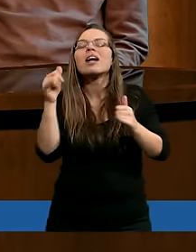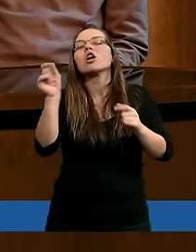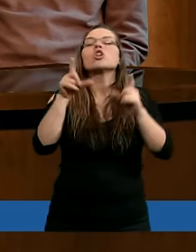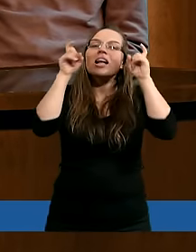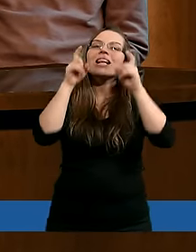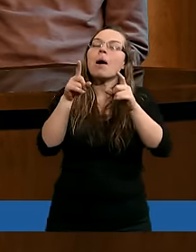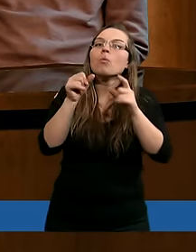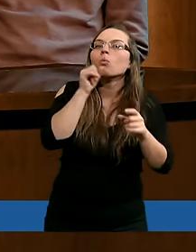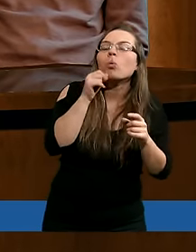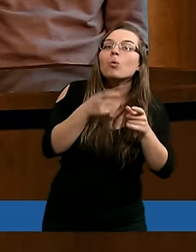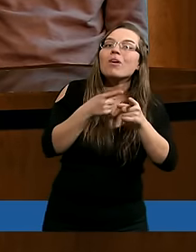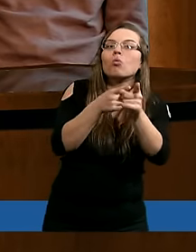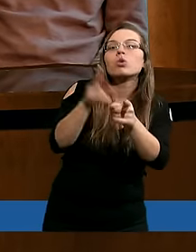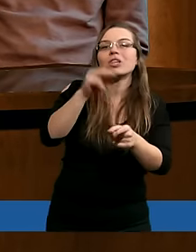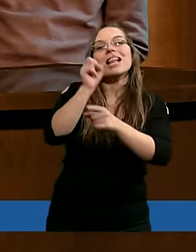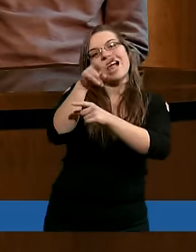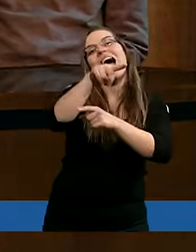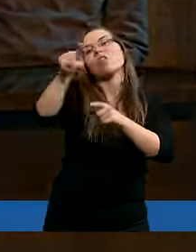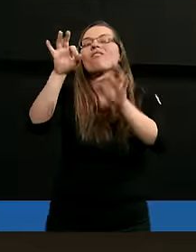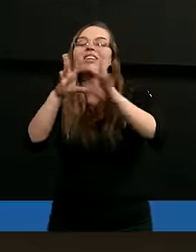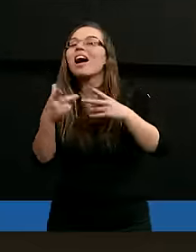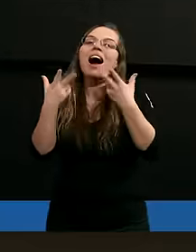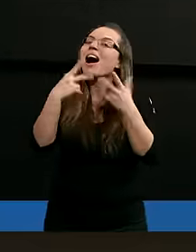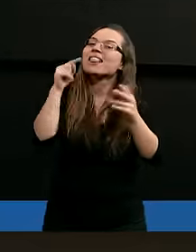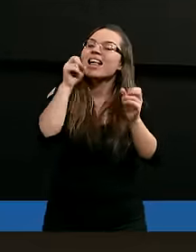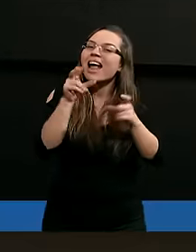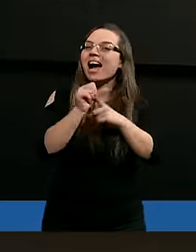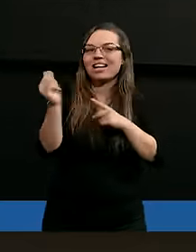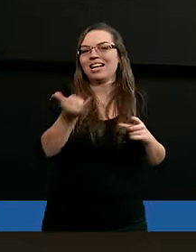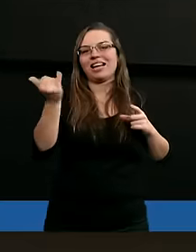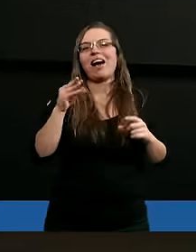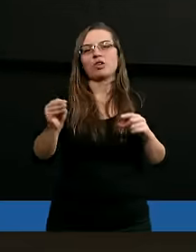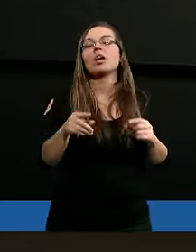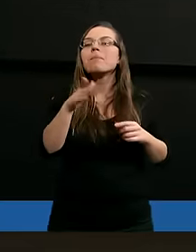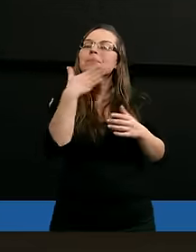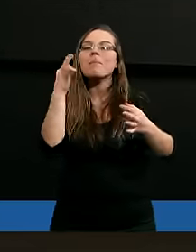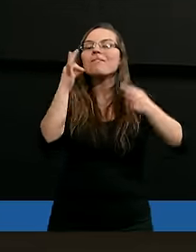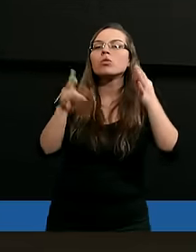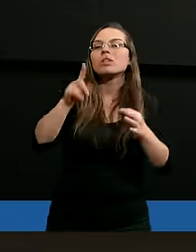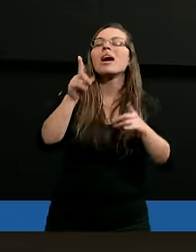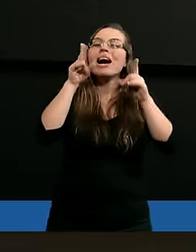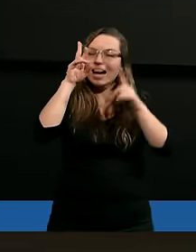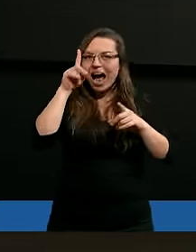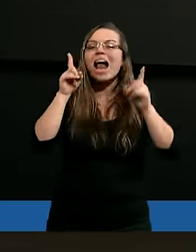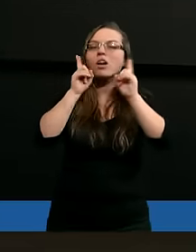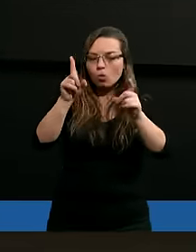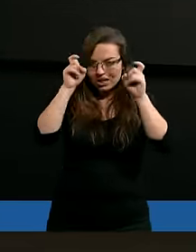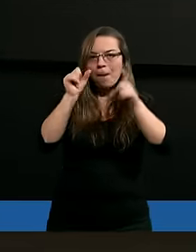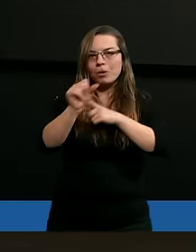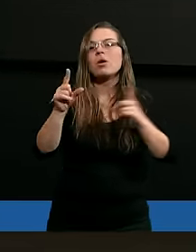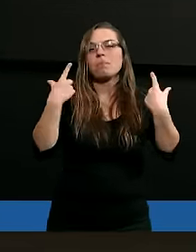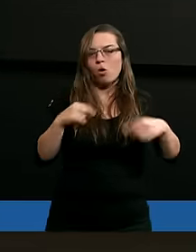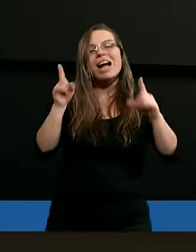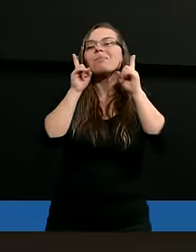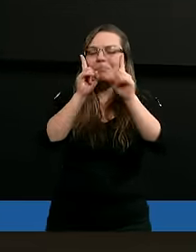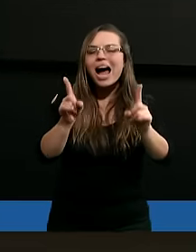ręką w takich sytuacjach. Nie ma jednak wątpliwości, że jest realną postacią. I